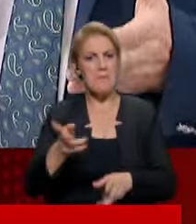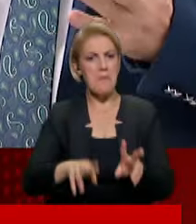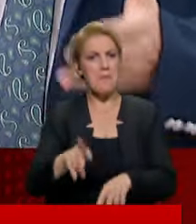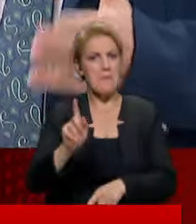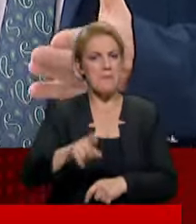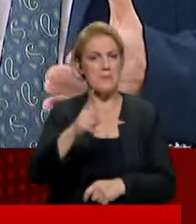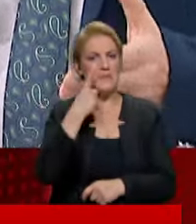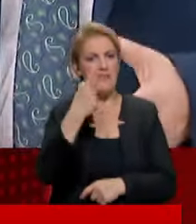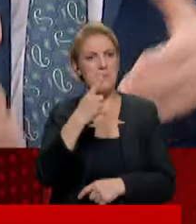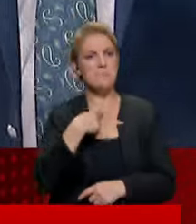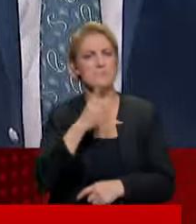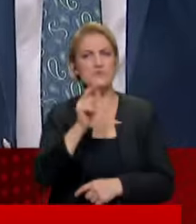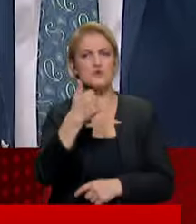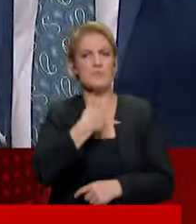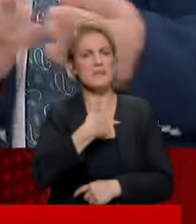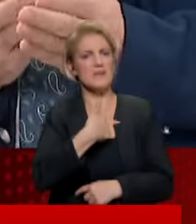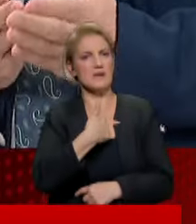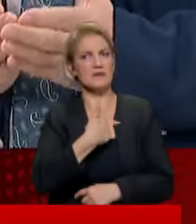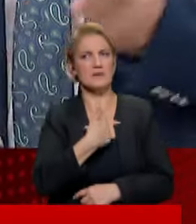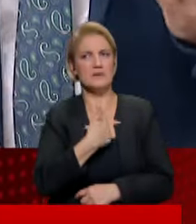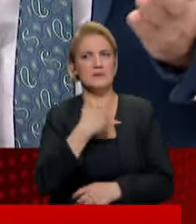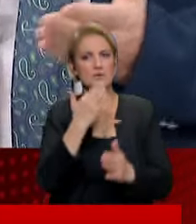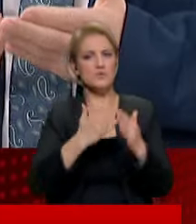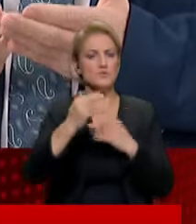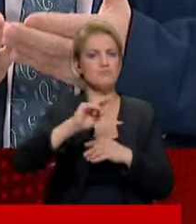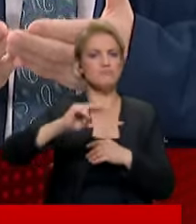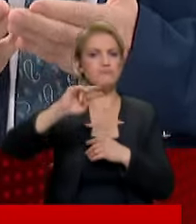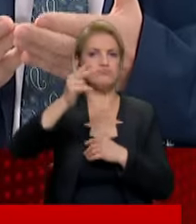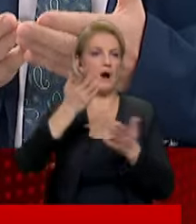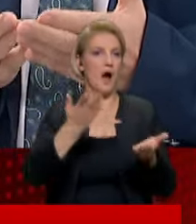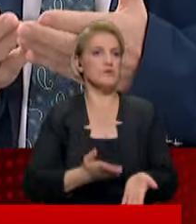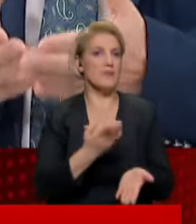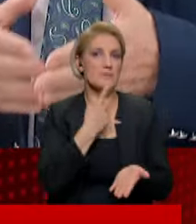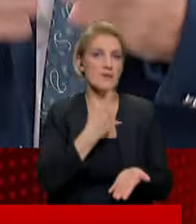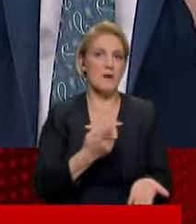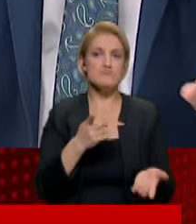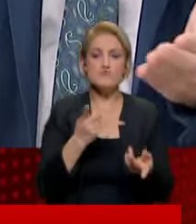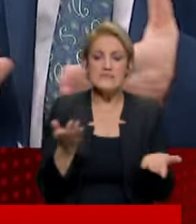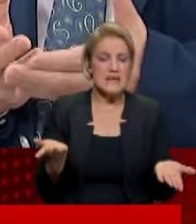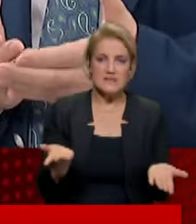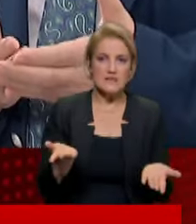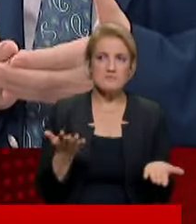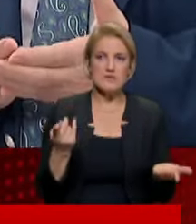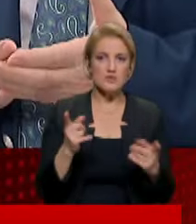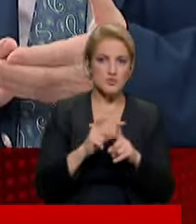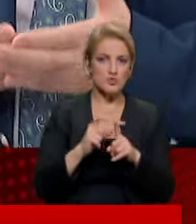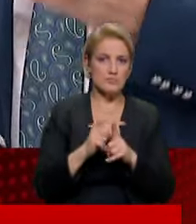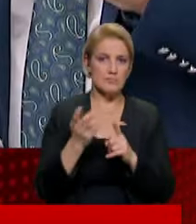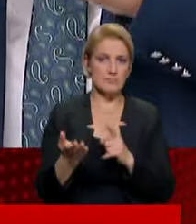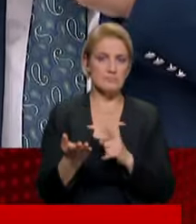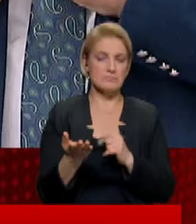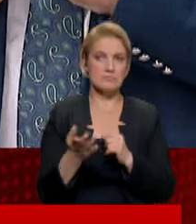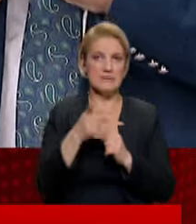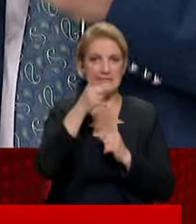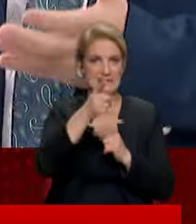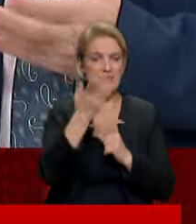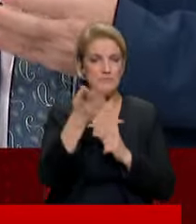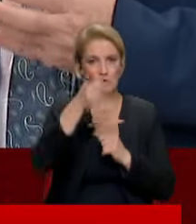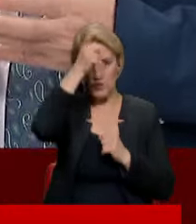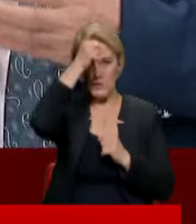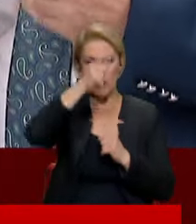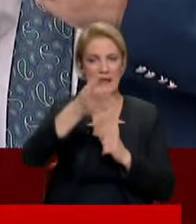bir gün devlet seni e üst makamlarda dahi kabul edilebiliyor Bu nasıl bir durumdur y Siz artık bu